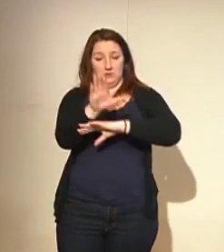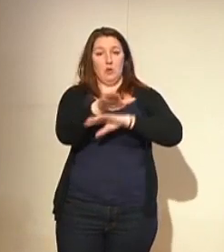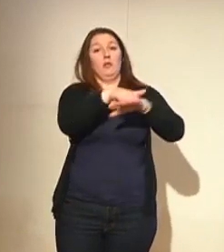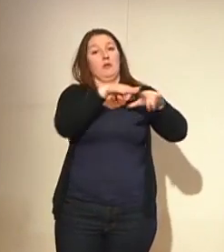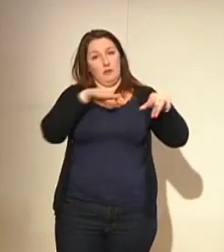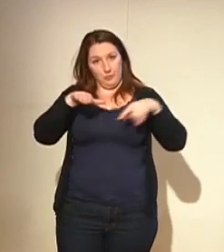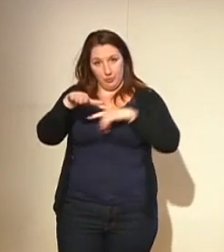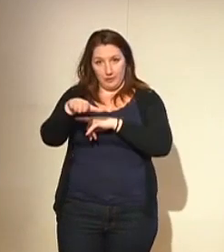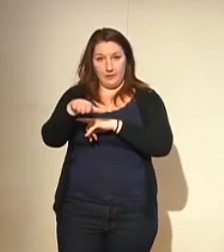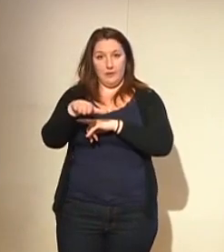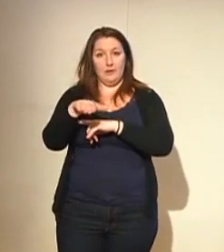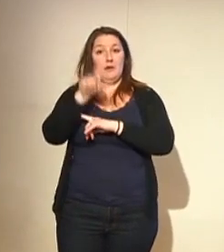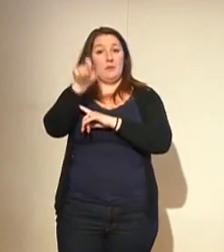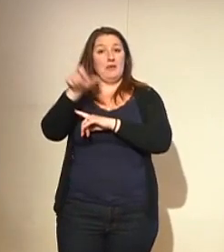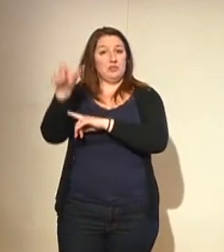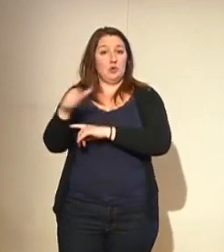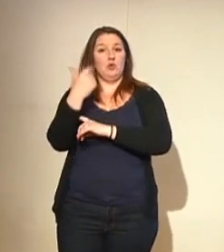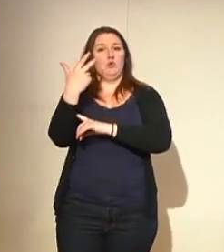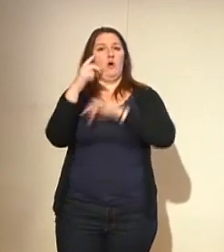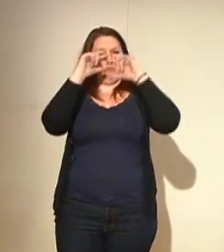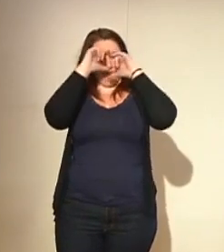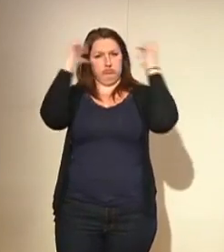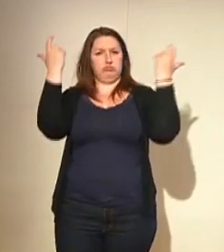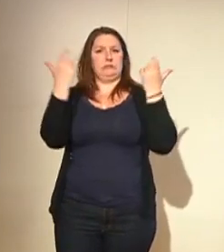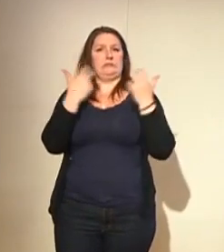puis trois personnalités qualifiées